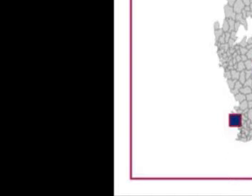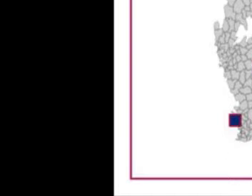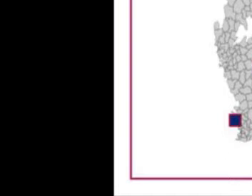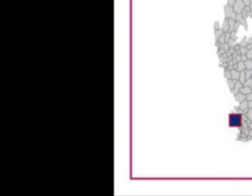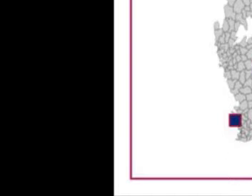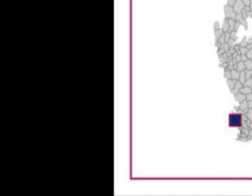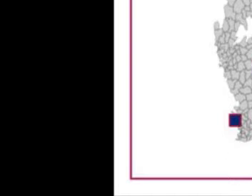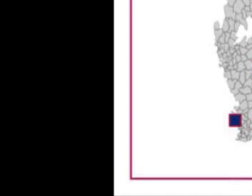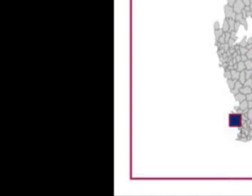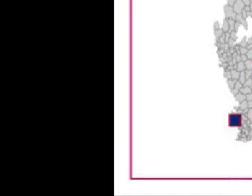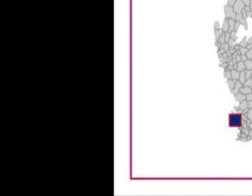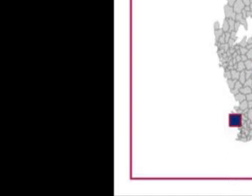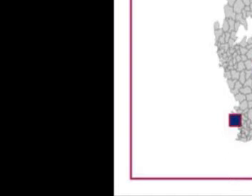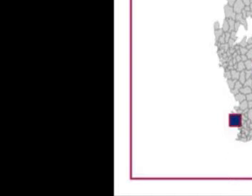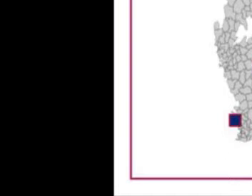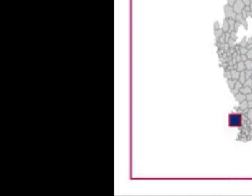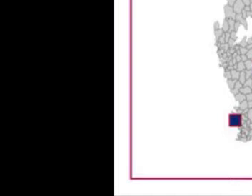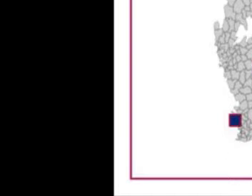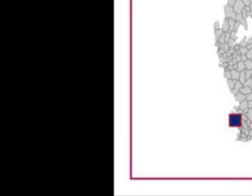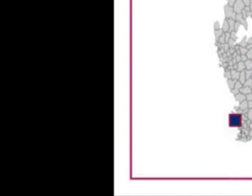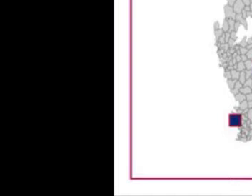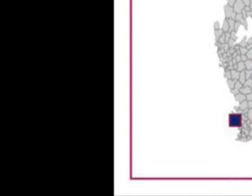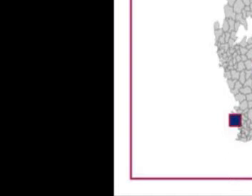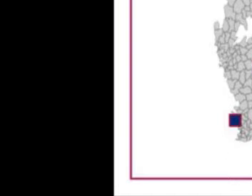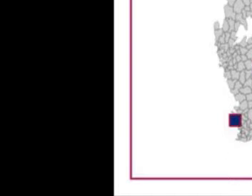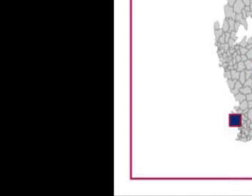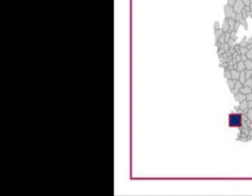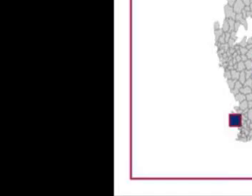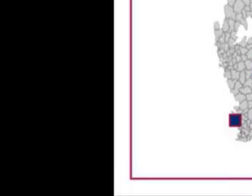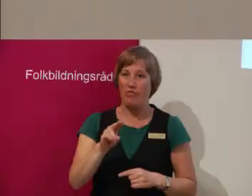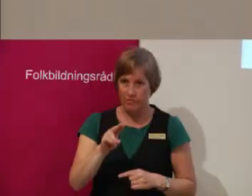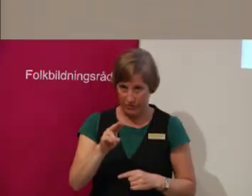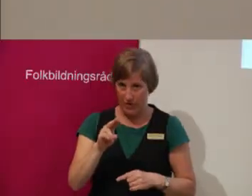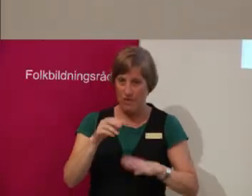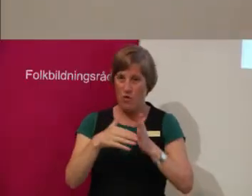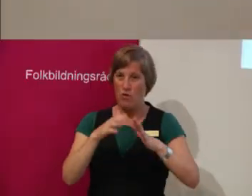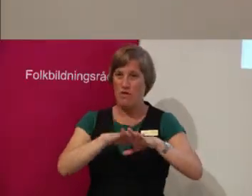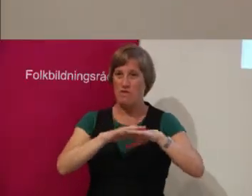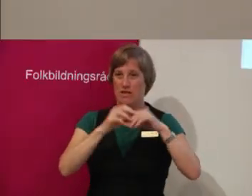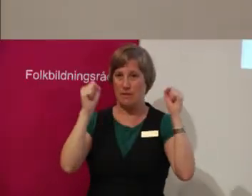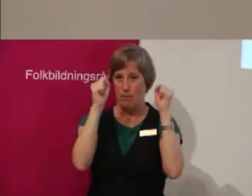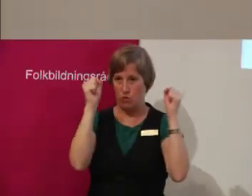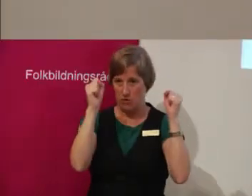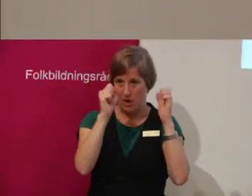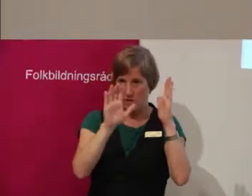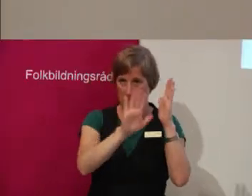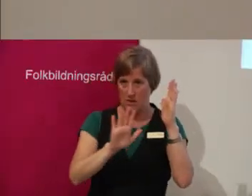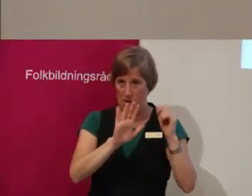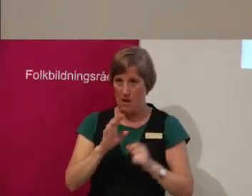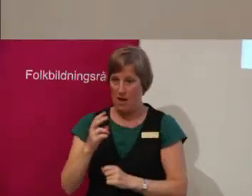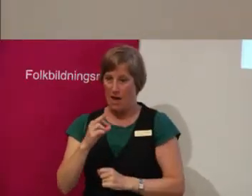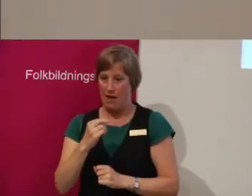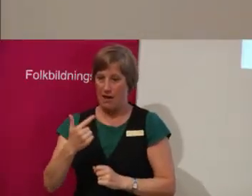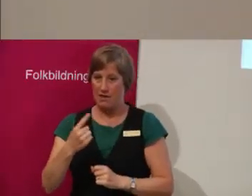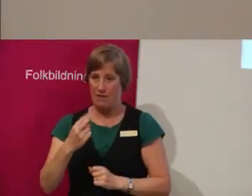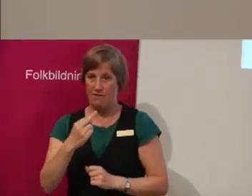oss, Storuman, en kommun i Västerbottens inland, Västerbottens läns inland. Rättvik i